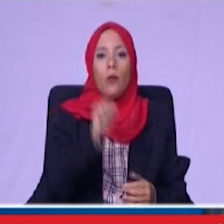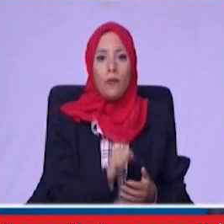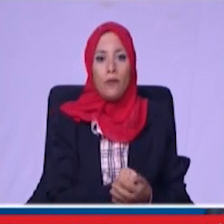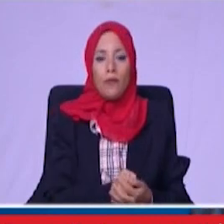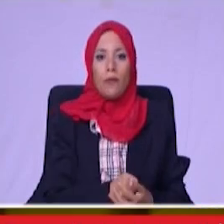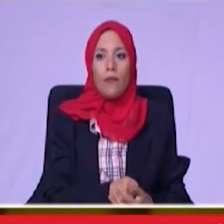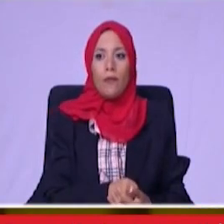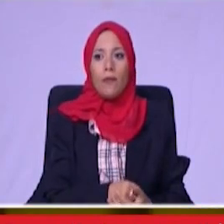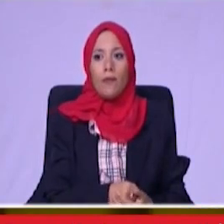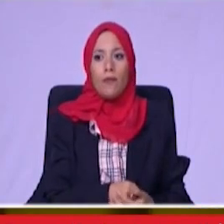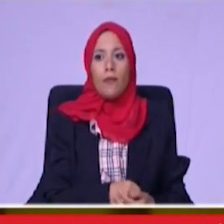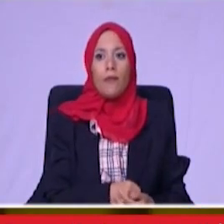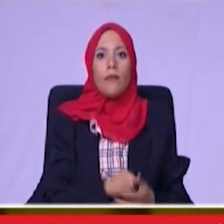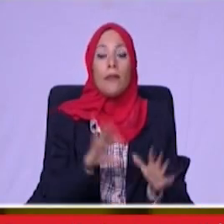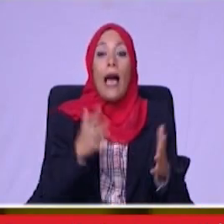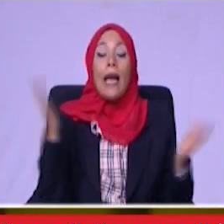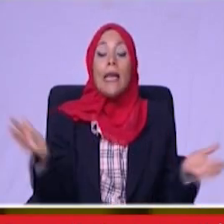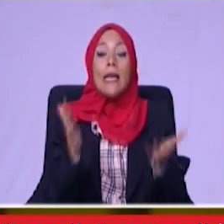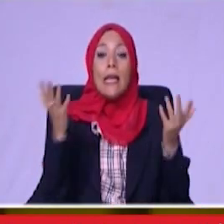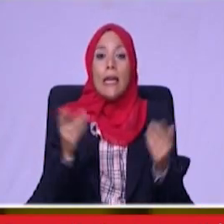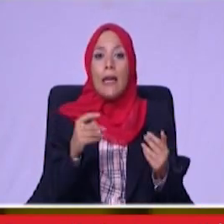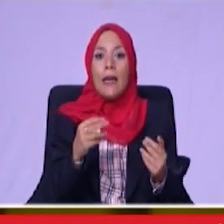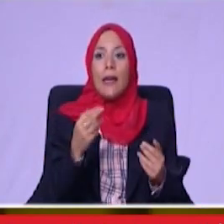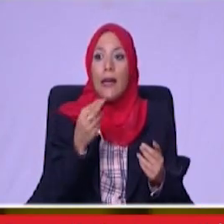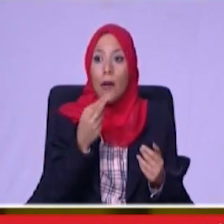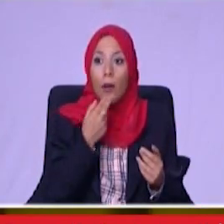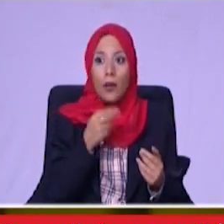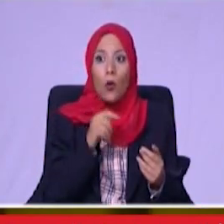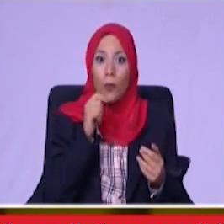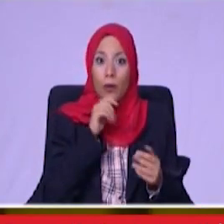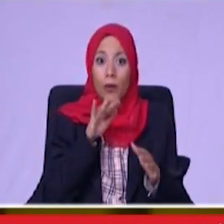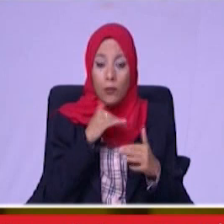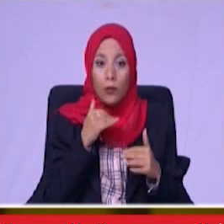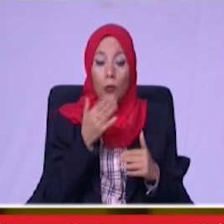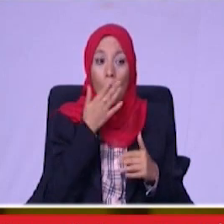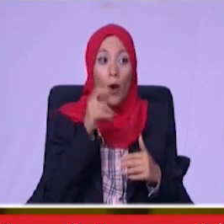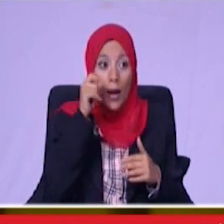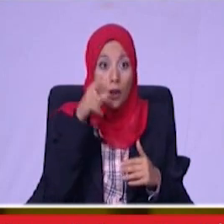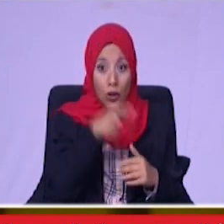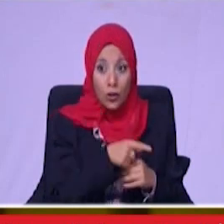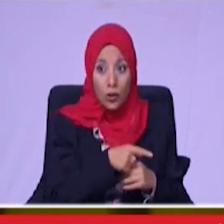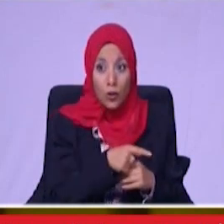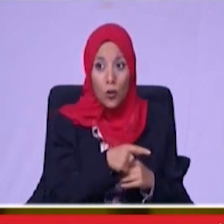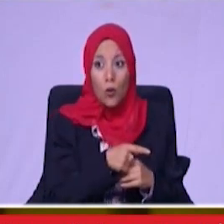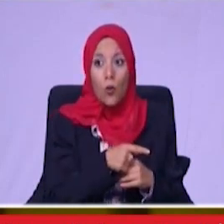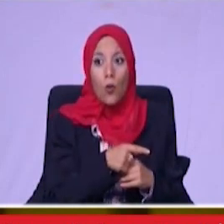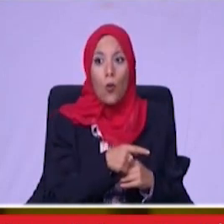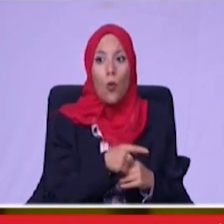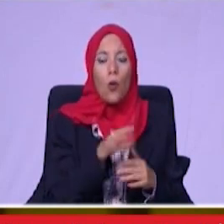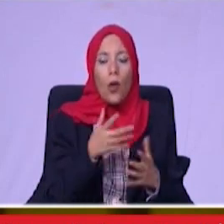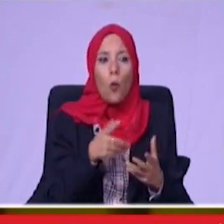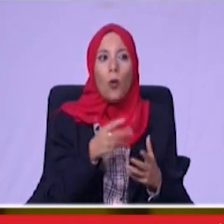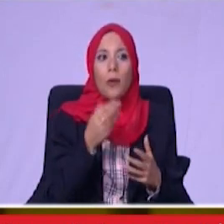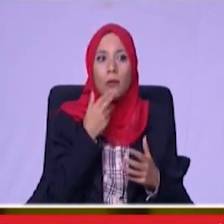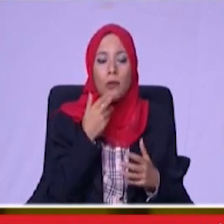داود متى ولد لاي اي ابن او ابن تموت وابوها على قيد الحياه ولا يكون فقط